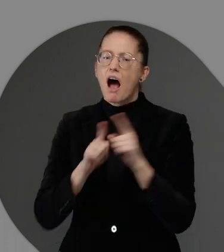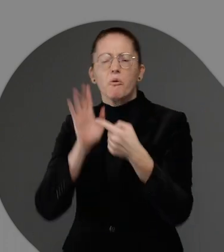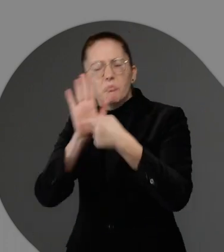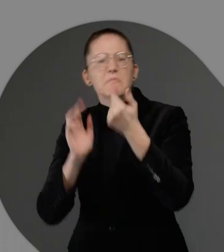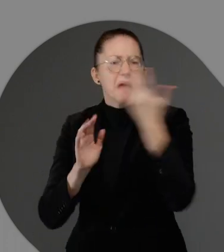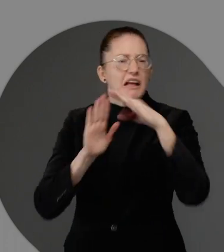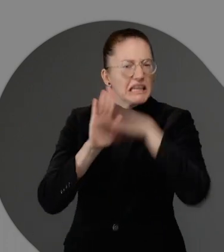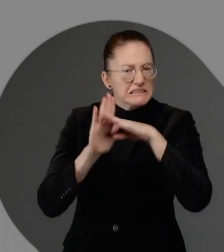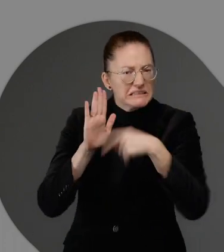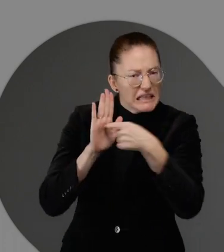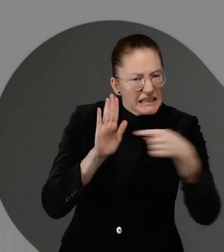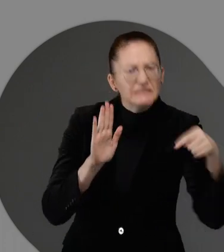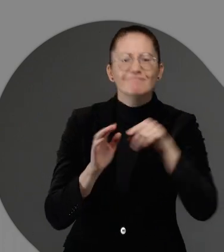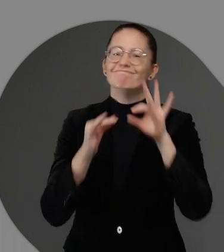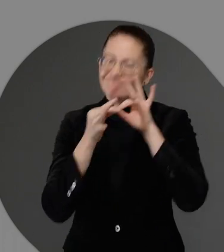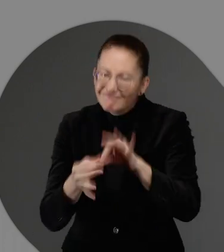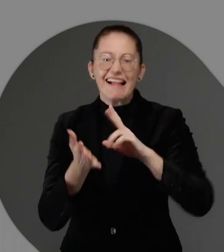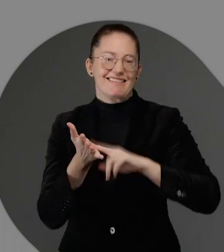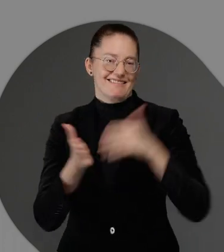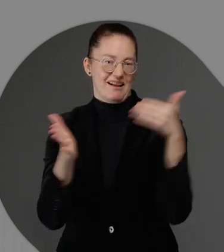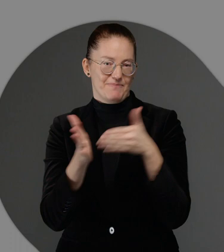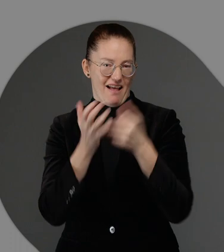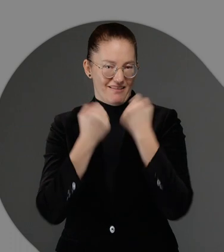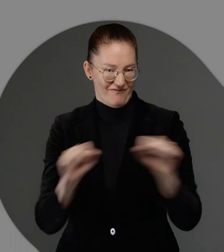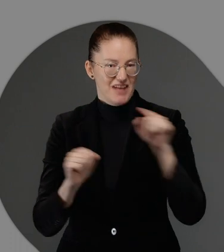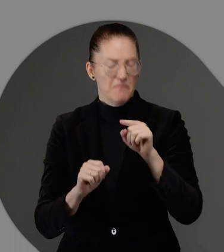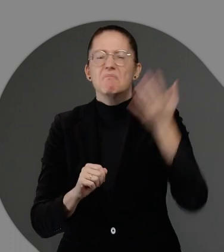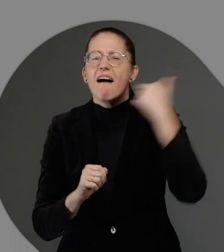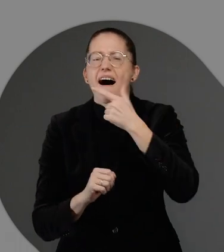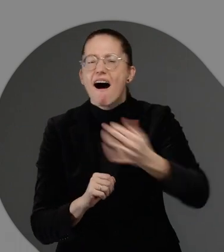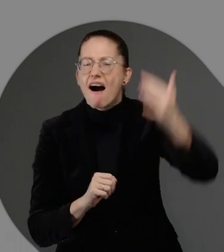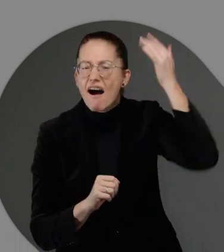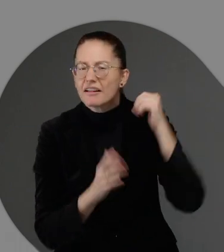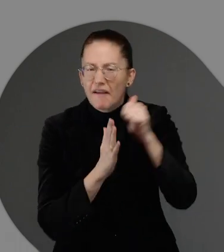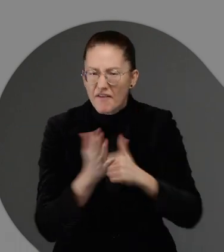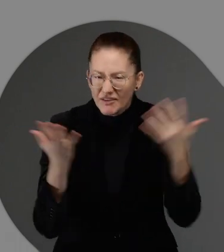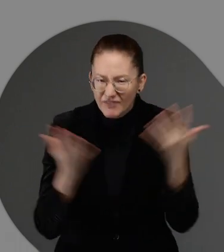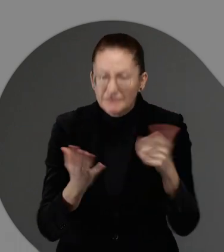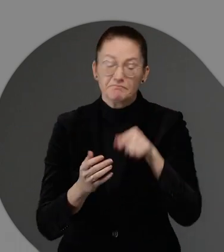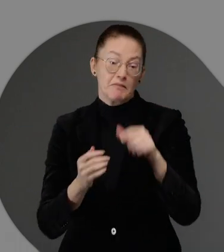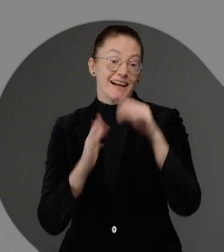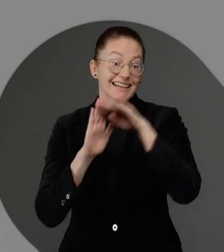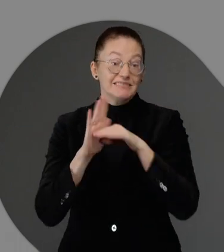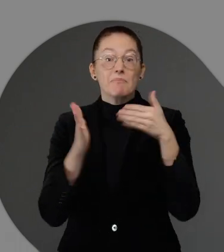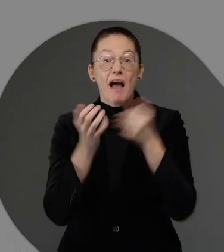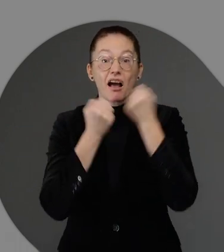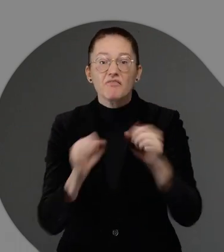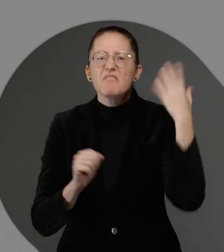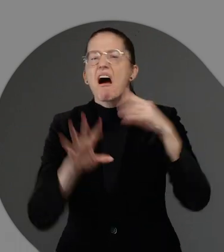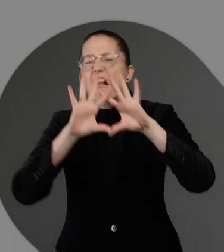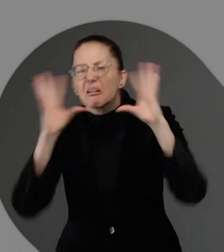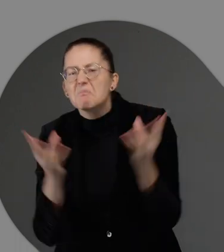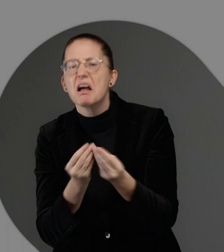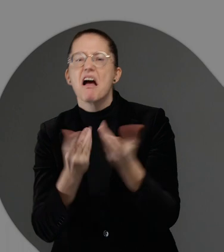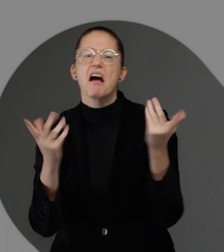die digitale Barrierefreiheit regeln, beginnend mit dem ältesten. Anfangs sind die Gesetze zur Barrierefreiheit allgemeiner gefasst